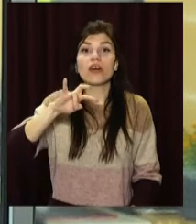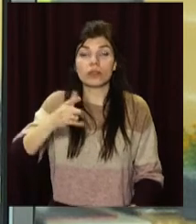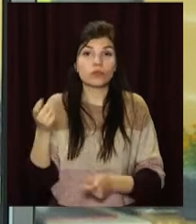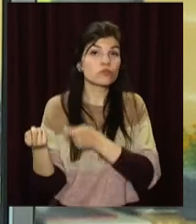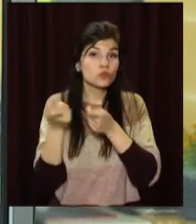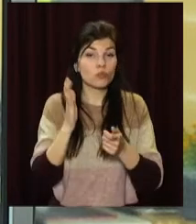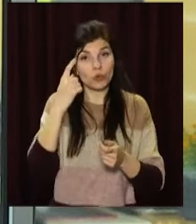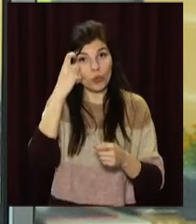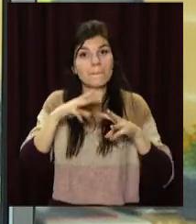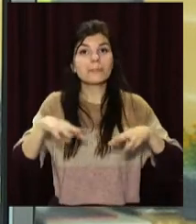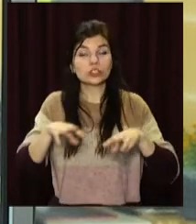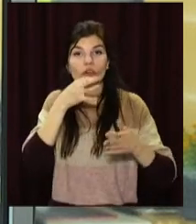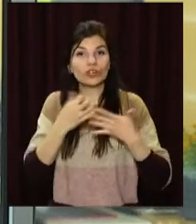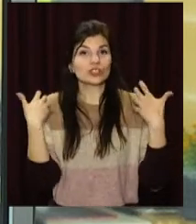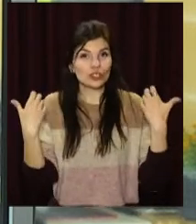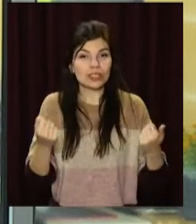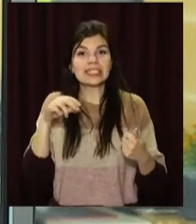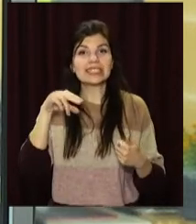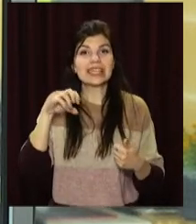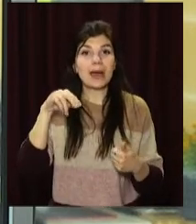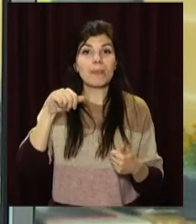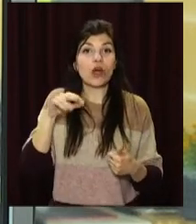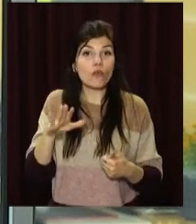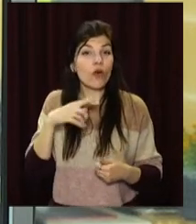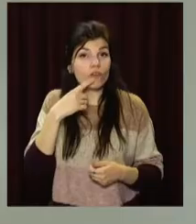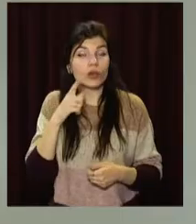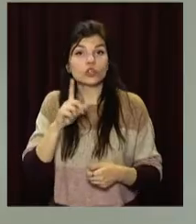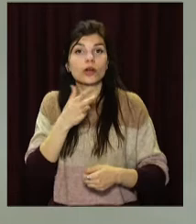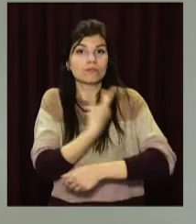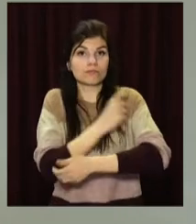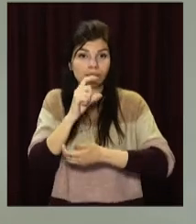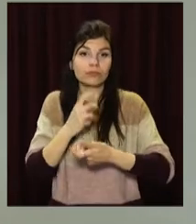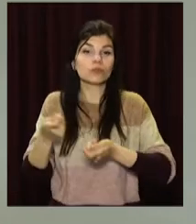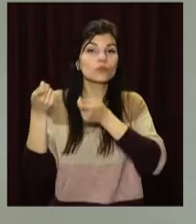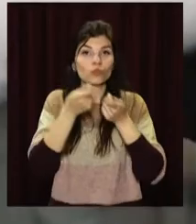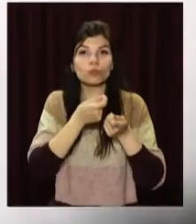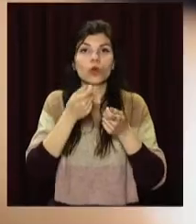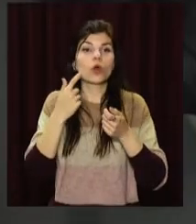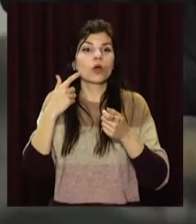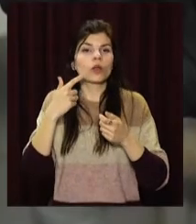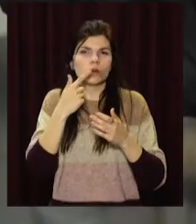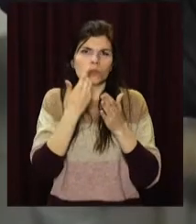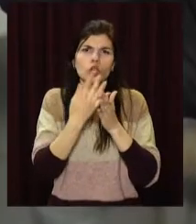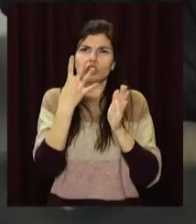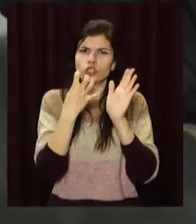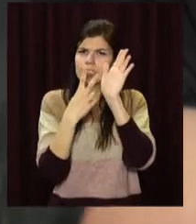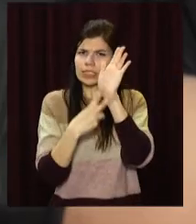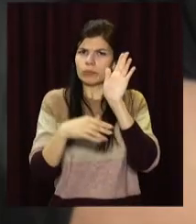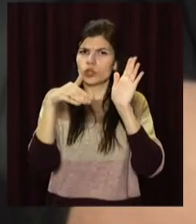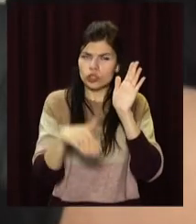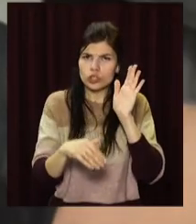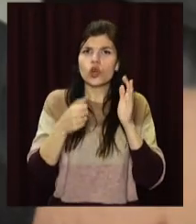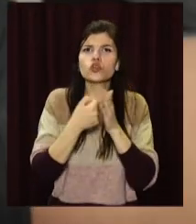телеканалів повідомив міністр охорони здоров'я Максим Степанов. Препарати очікують з двох джерел. Більш як 470 тисяч доз